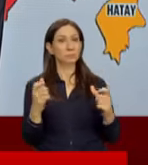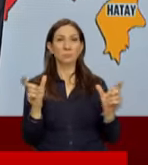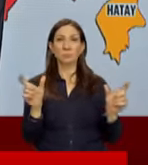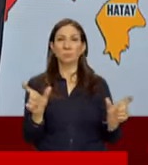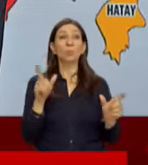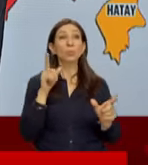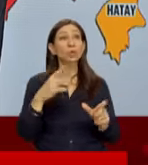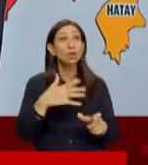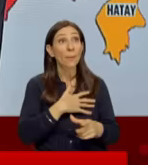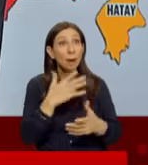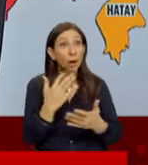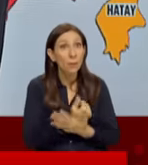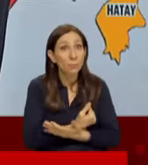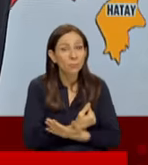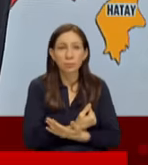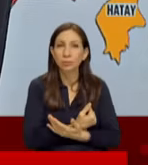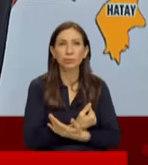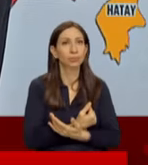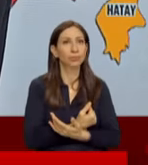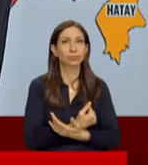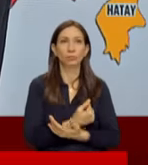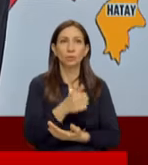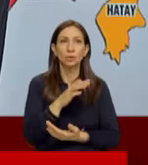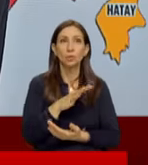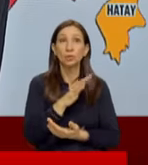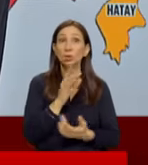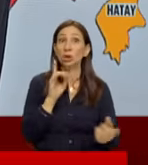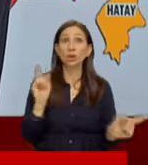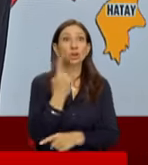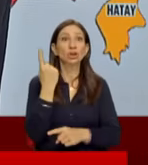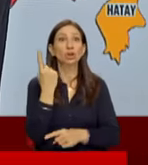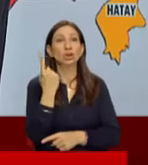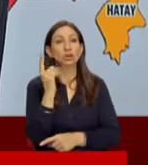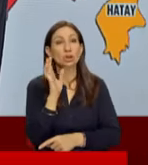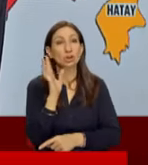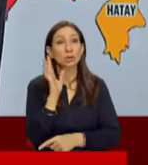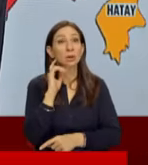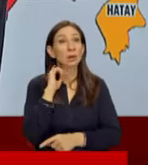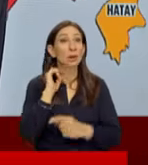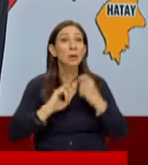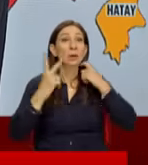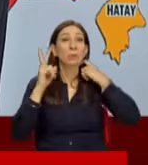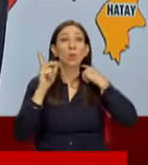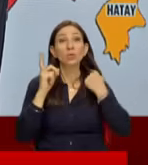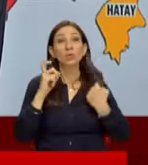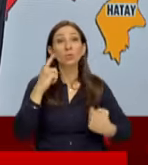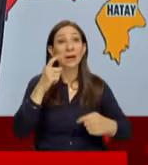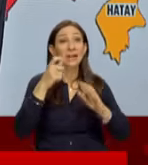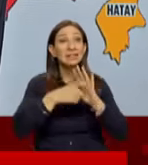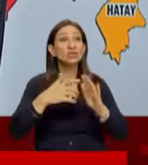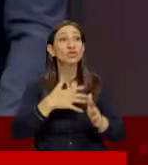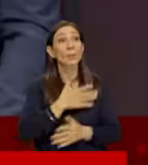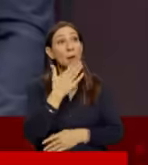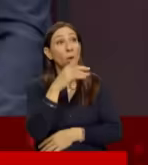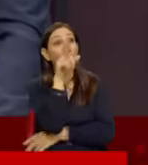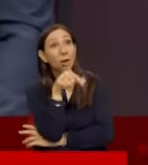Bu kentte CHP'nin kazanması gerçekten sosyolojik bir vaka. Bir de mesela 2019'da bak listede CHP